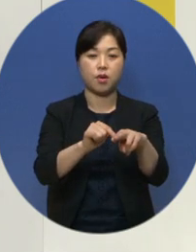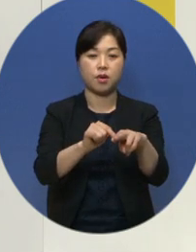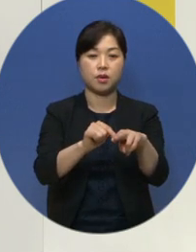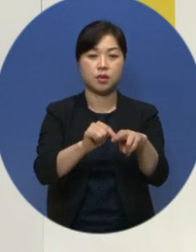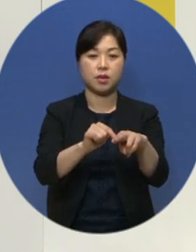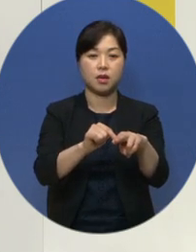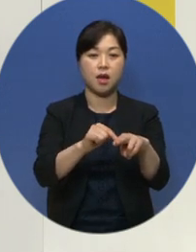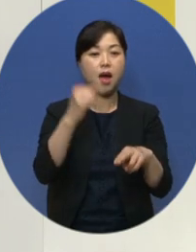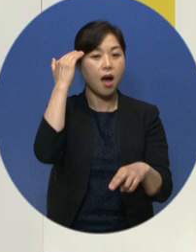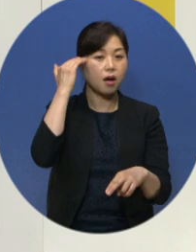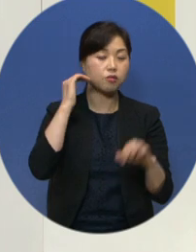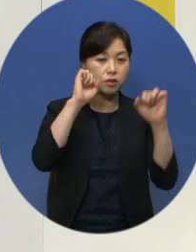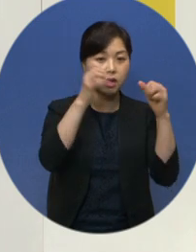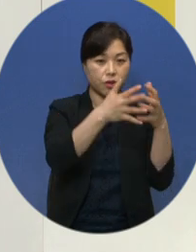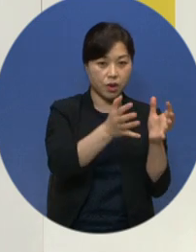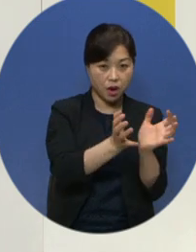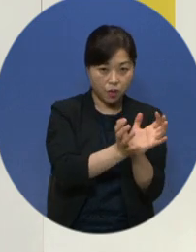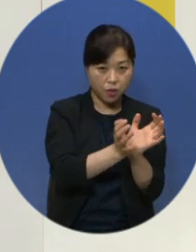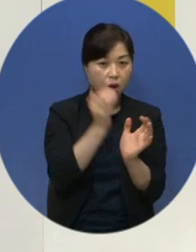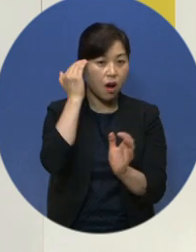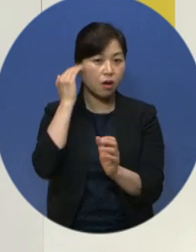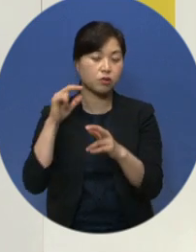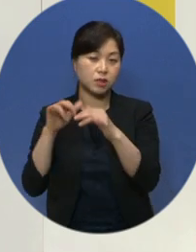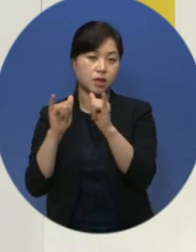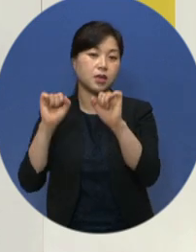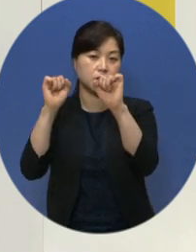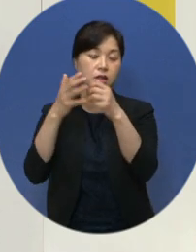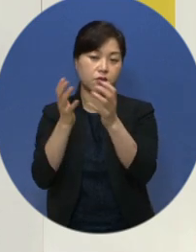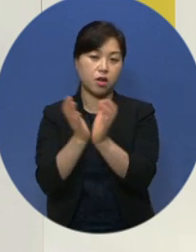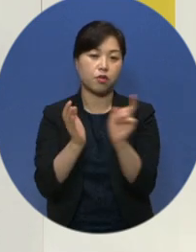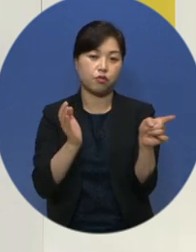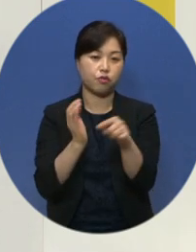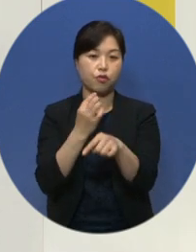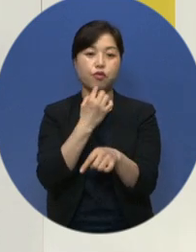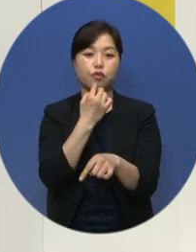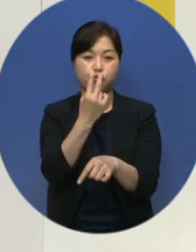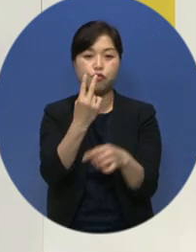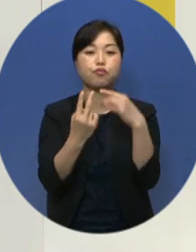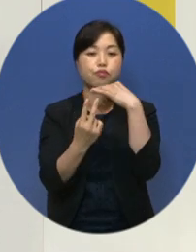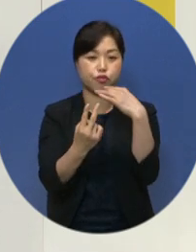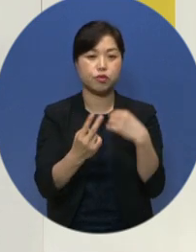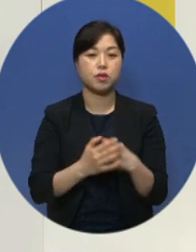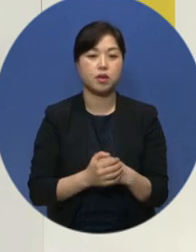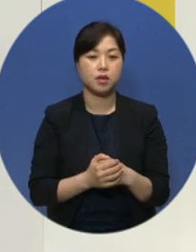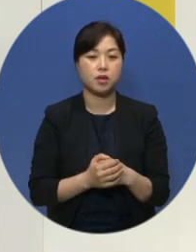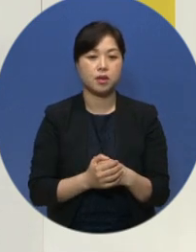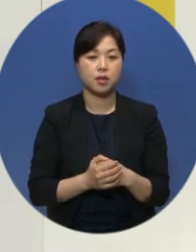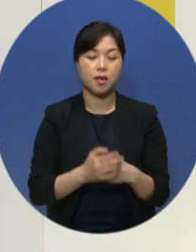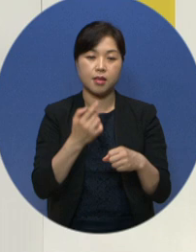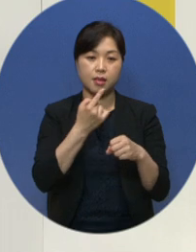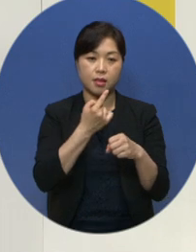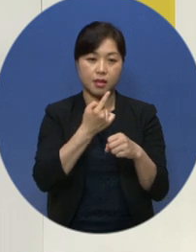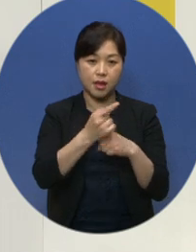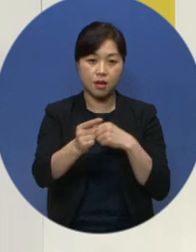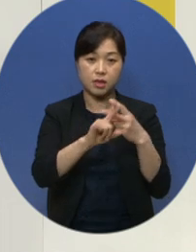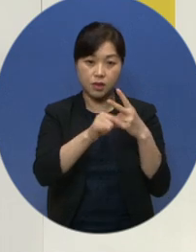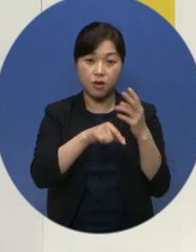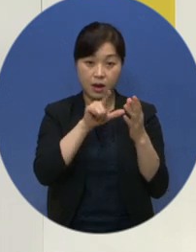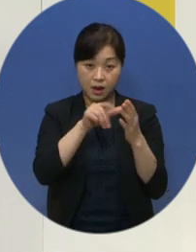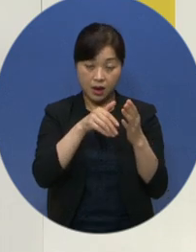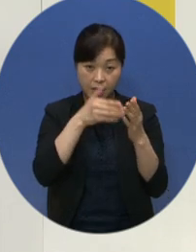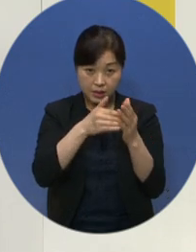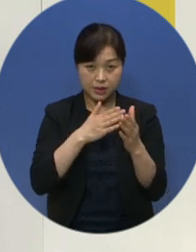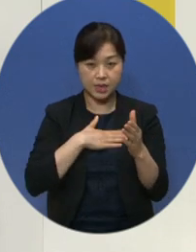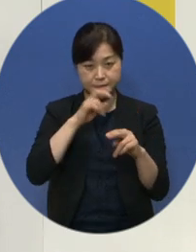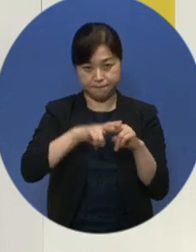체육계 하고 대한 장애 즉 그 밖에 없습니다 그렇게 죄의 그래서 사실은 이제 내어 한거니까 내년 2월에 까지가 제가 인기인데